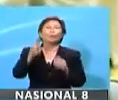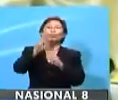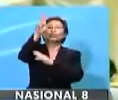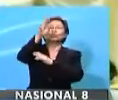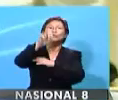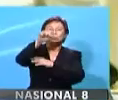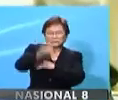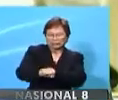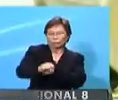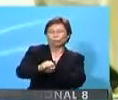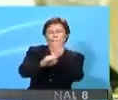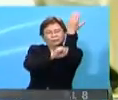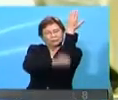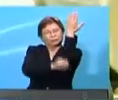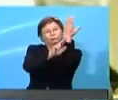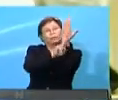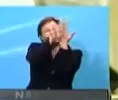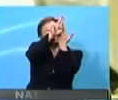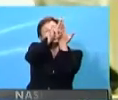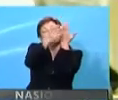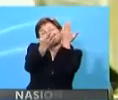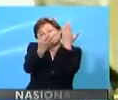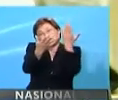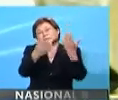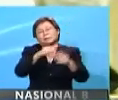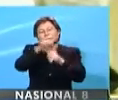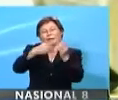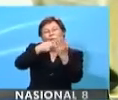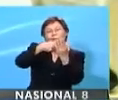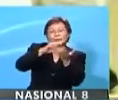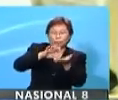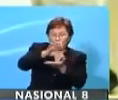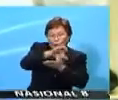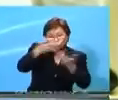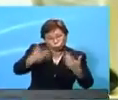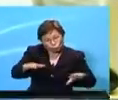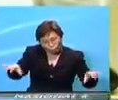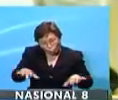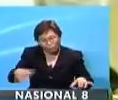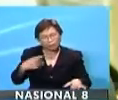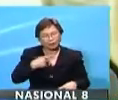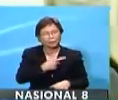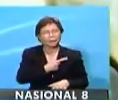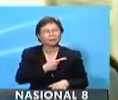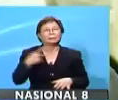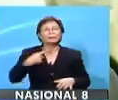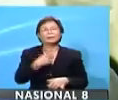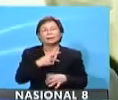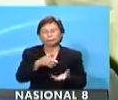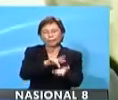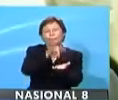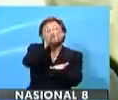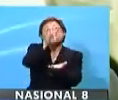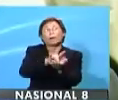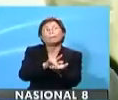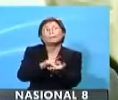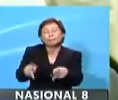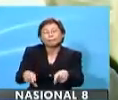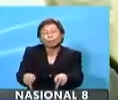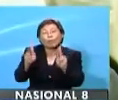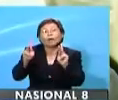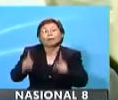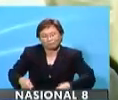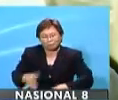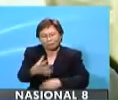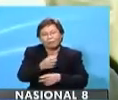Breakwater. Jadi dalam pelaburan ini apabila dah dilaksanakan dan kita juga mengambil peluang di situ untuk